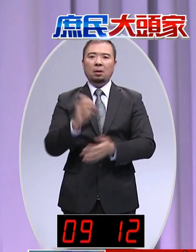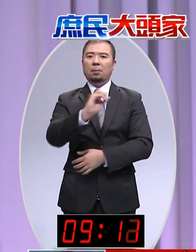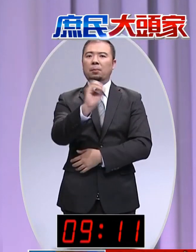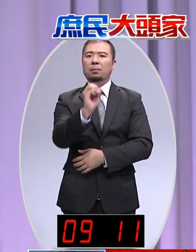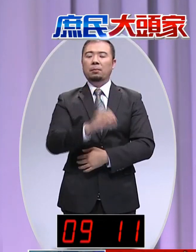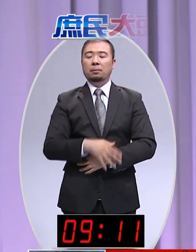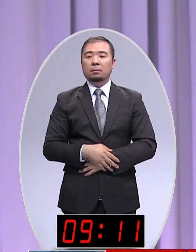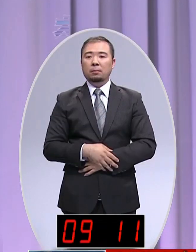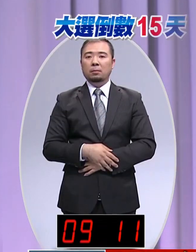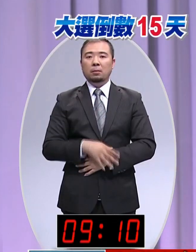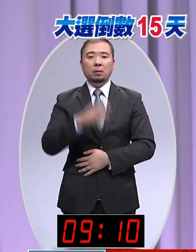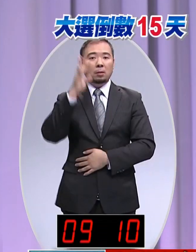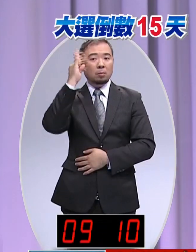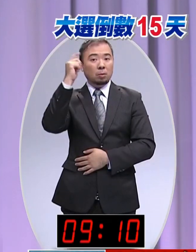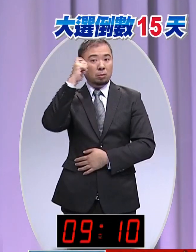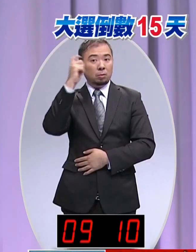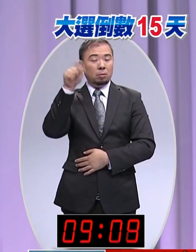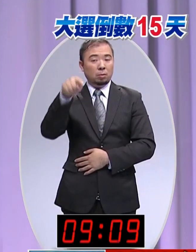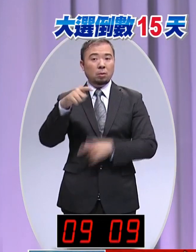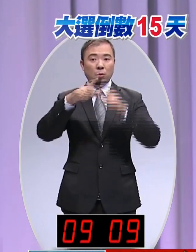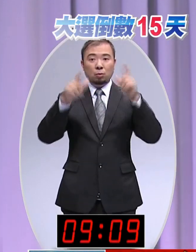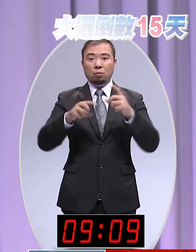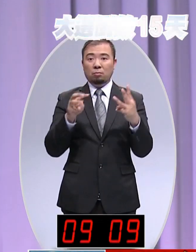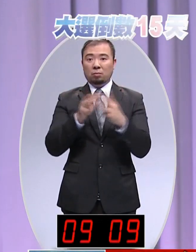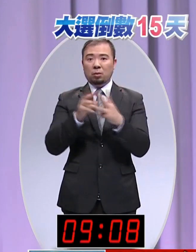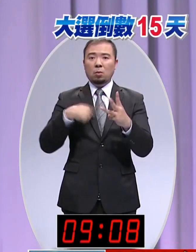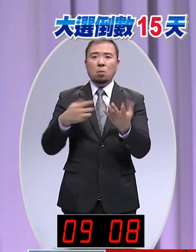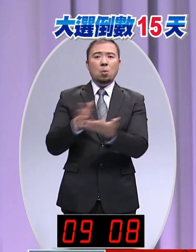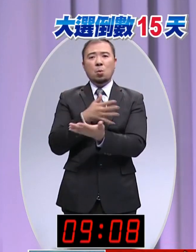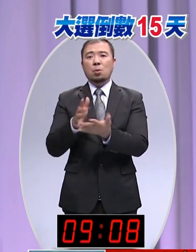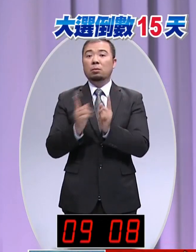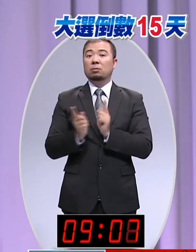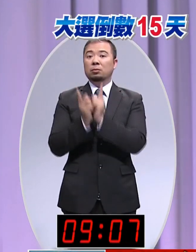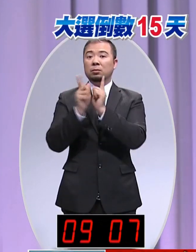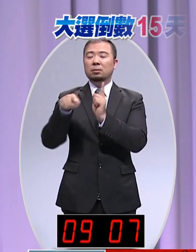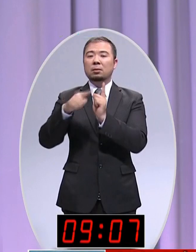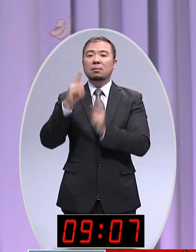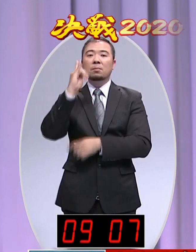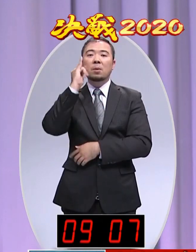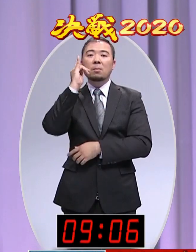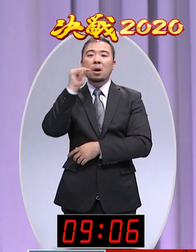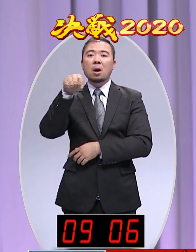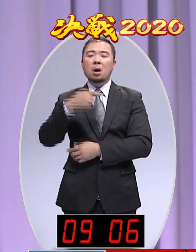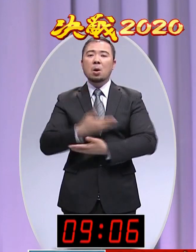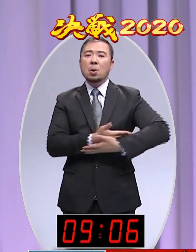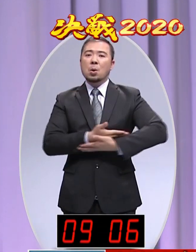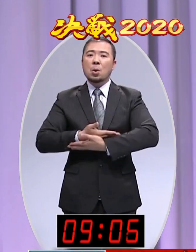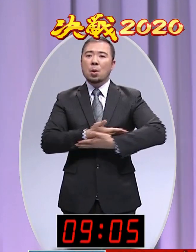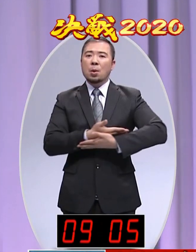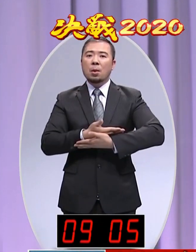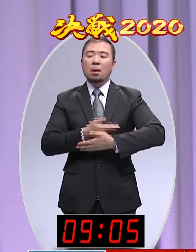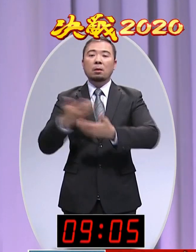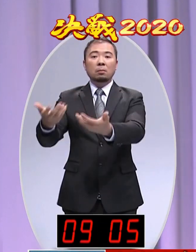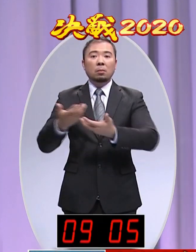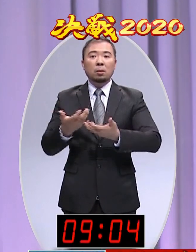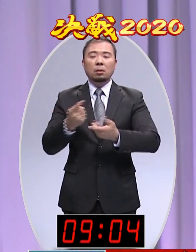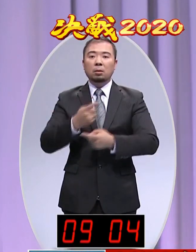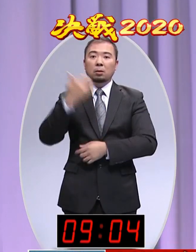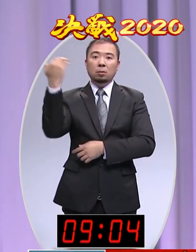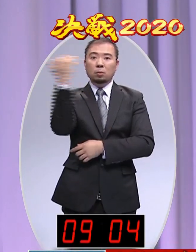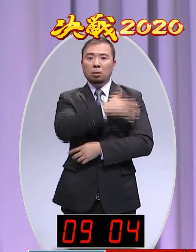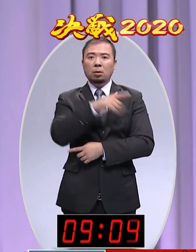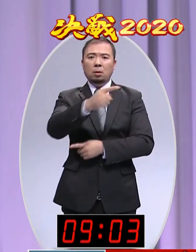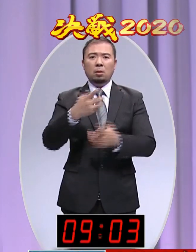10天前左右，我到泸州抱了一个小婴儿，他的妈妈非常亲切递给我，铺天盖地发动网军修理